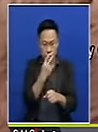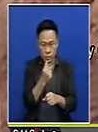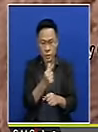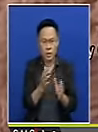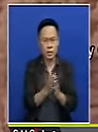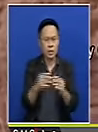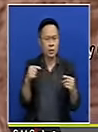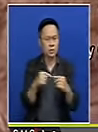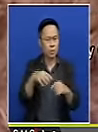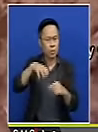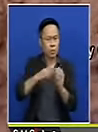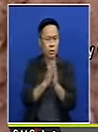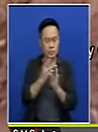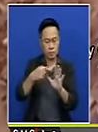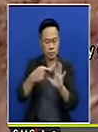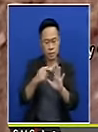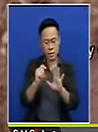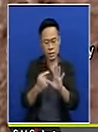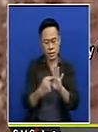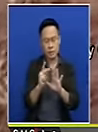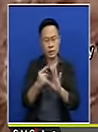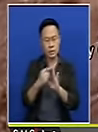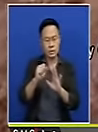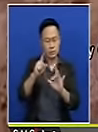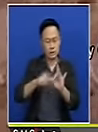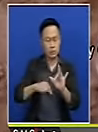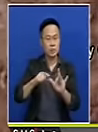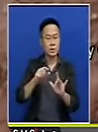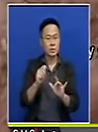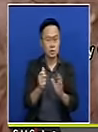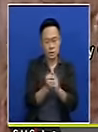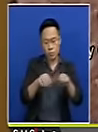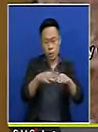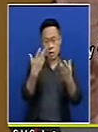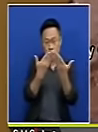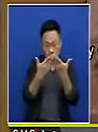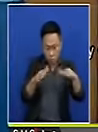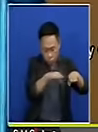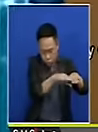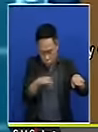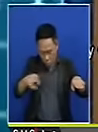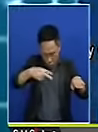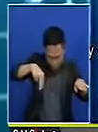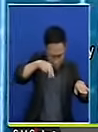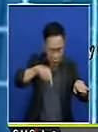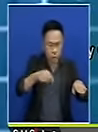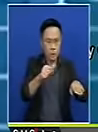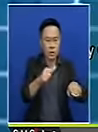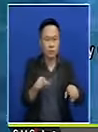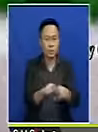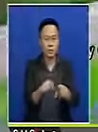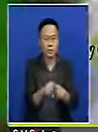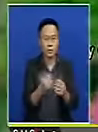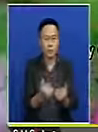านี้นะครับอยู่ที่บริเวณของวัดผาตากเสื้อครับดำเนินการเรียบร้อยแล้วนะครับเป็นกระจกทั้งหมดนะครับแล้วก็มองออกไปเห็นวิวอย่างสวยงามมากน